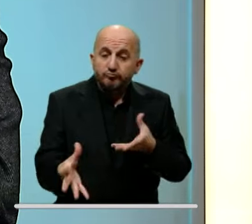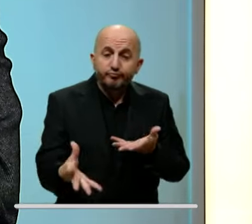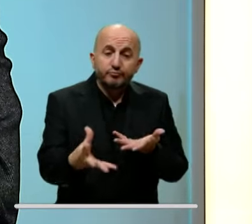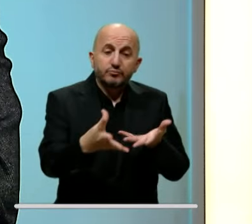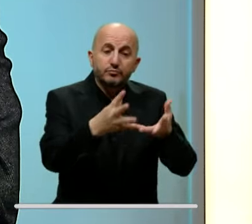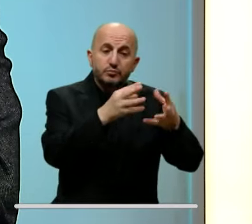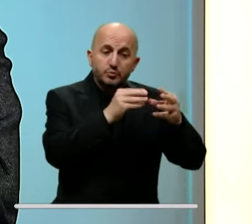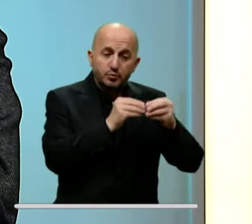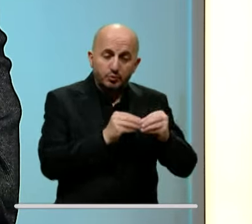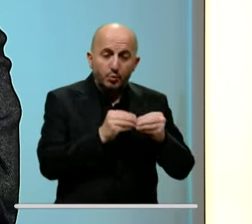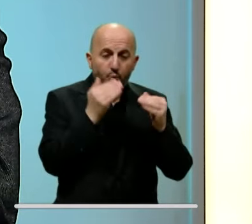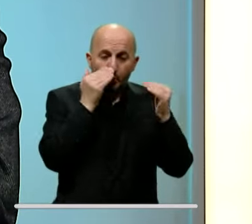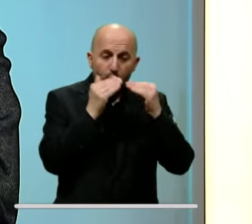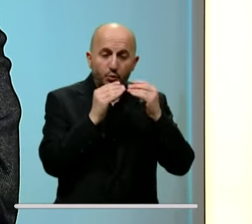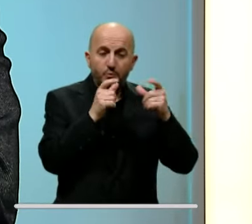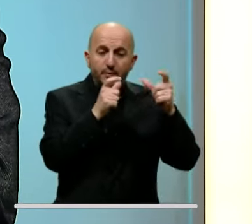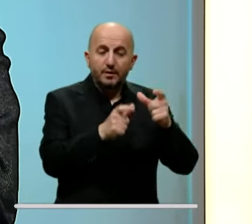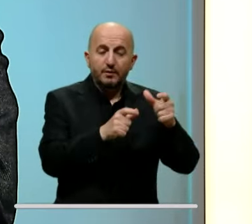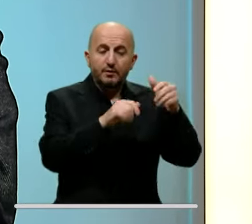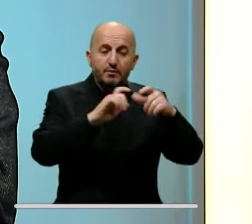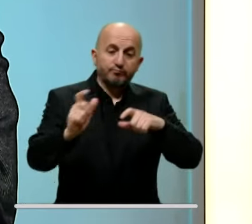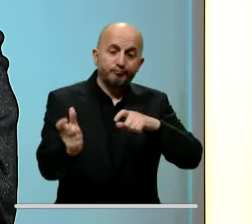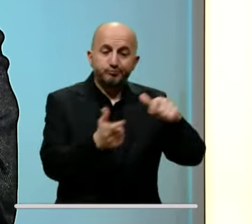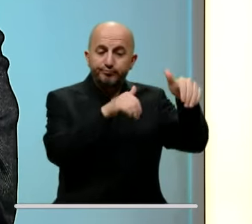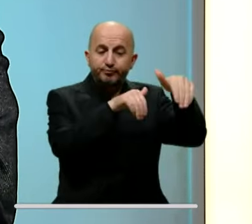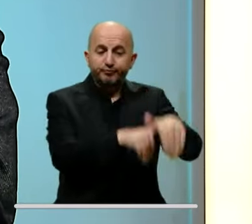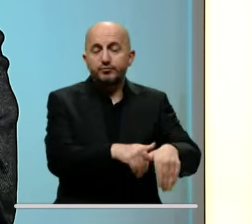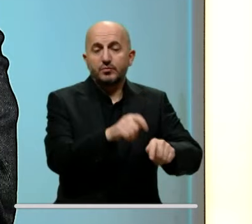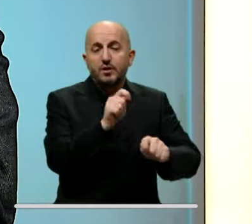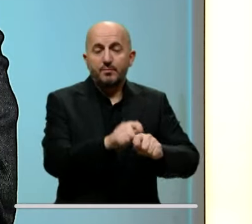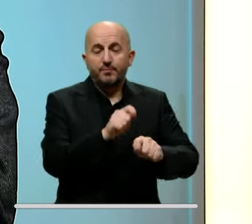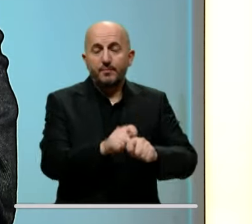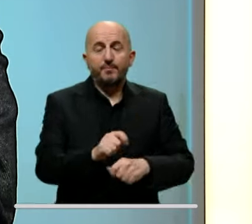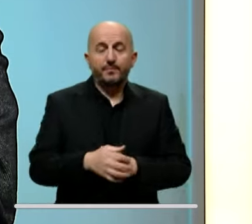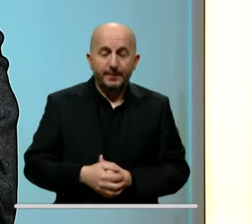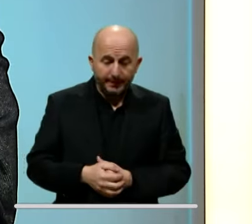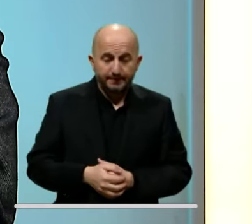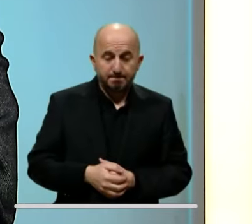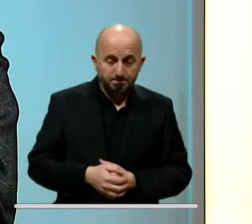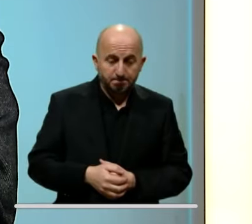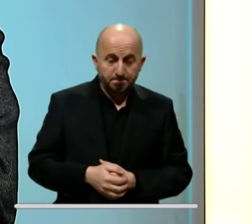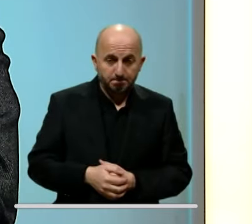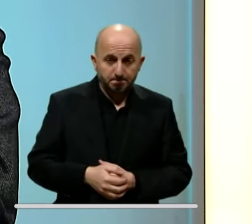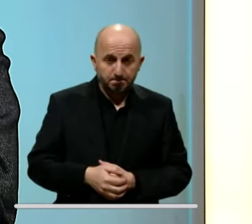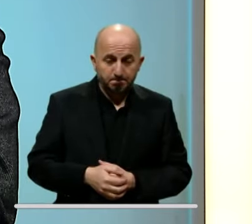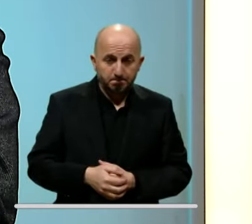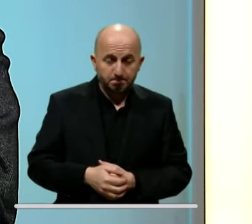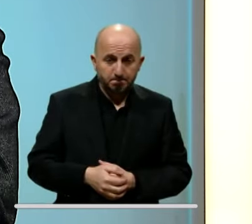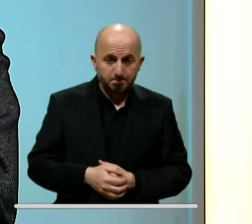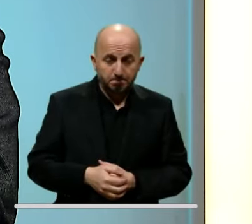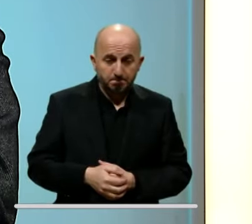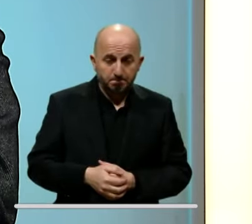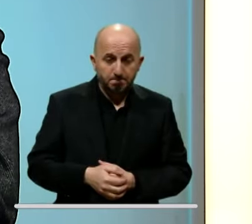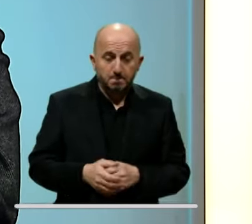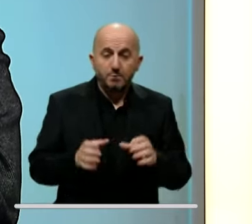getirip onları uygun bir yere nakl etmektir Yani tekr def uygun bir yere defn etmektir yoksa Eee